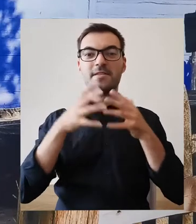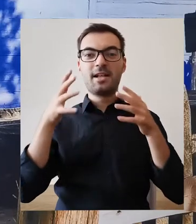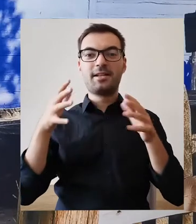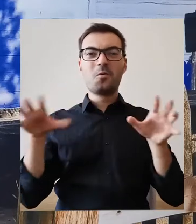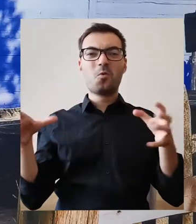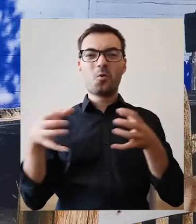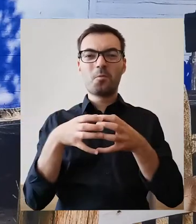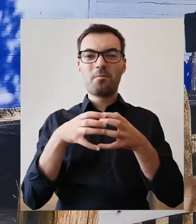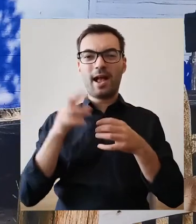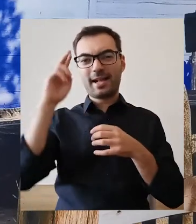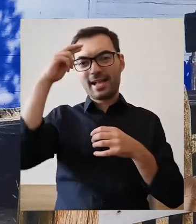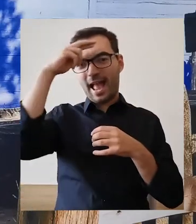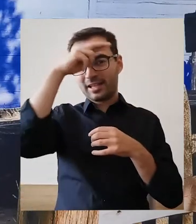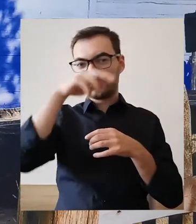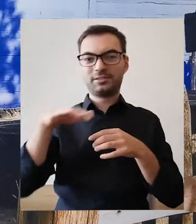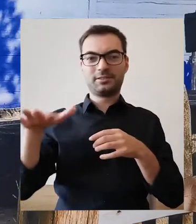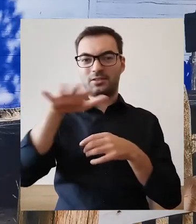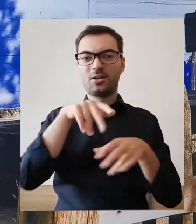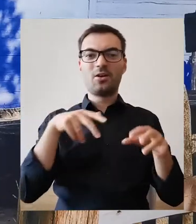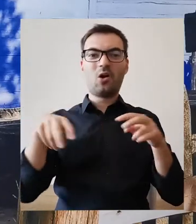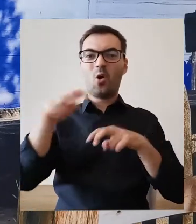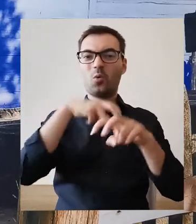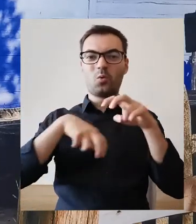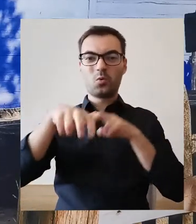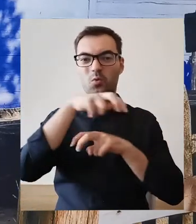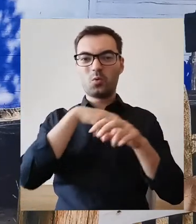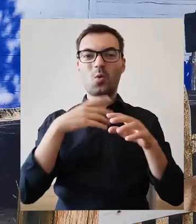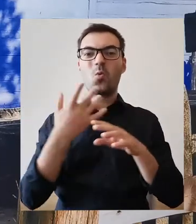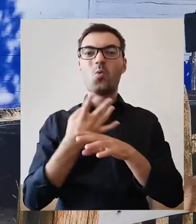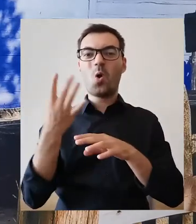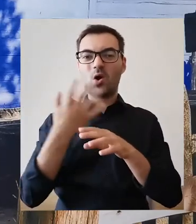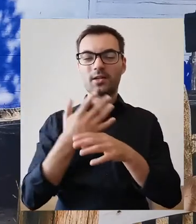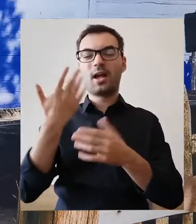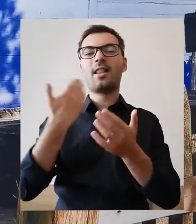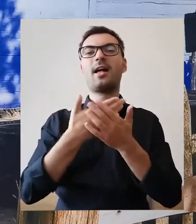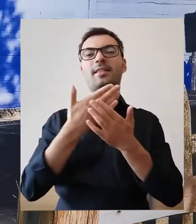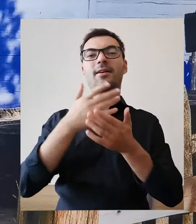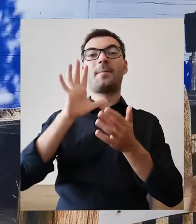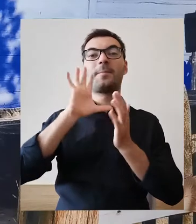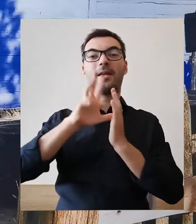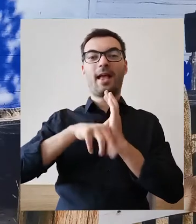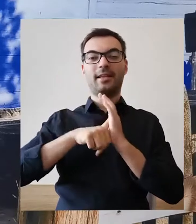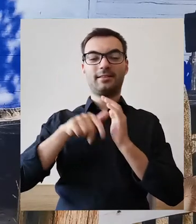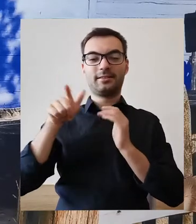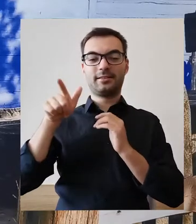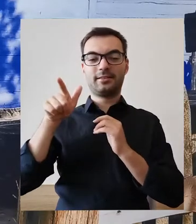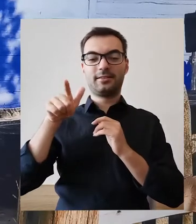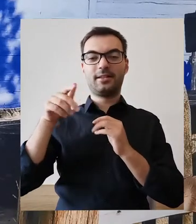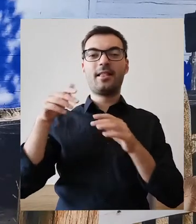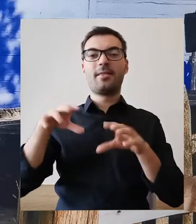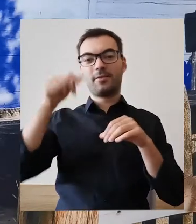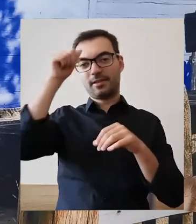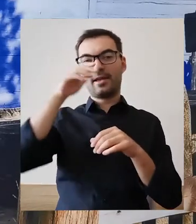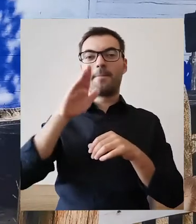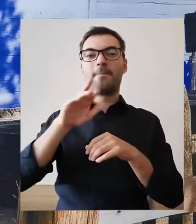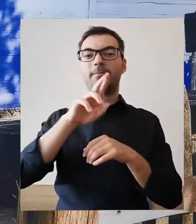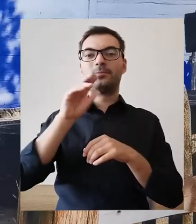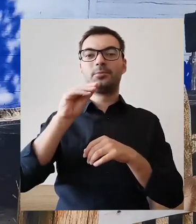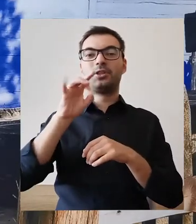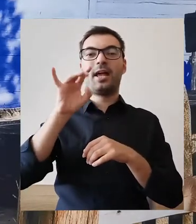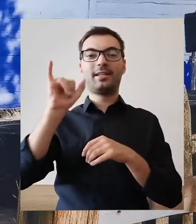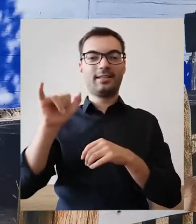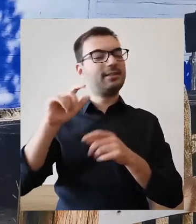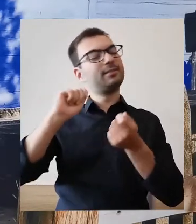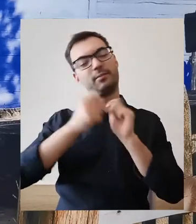gęsi patrzą się na łąkach nad iglicą i tak to właśnie miasto które początkowo nosił nazwę brzegi zmieniło